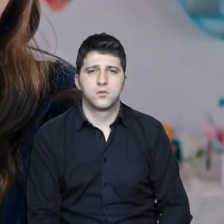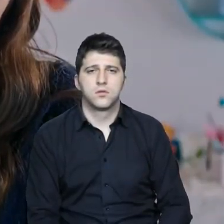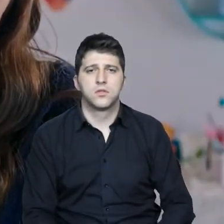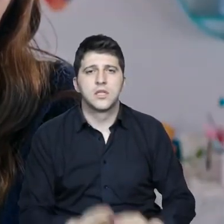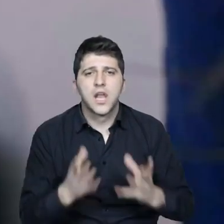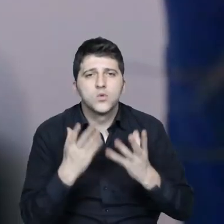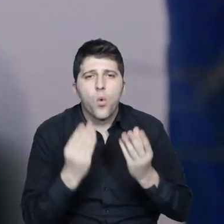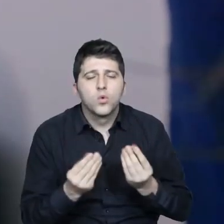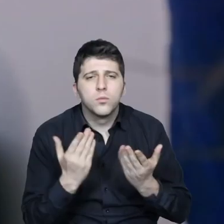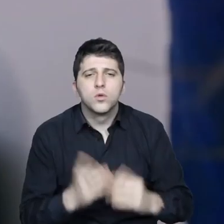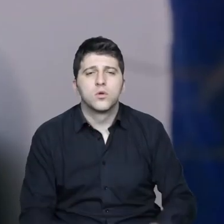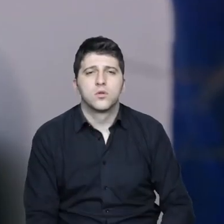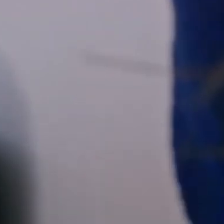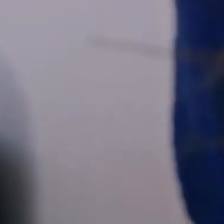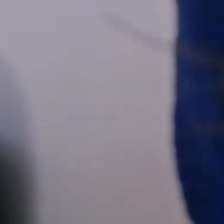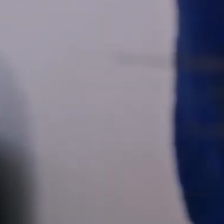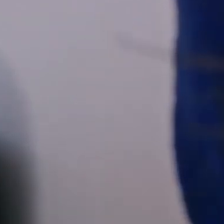Nasıl oldu bu?